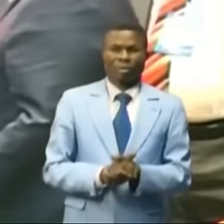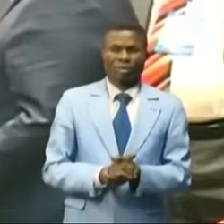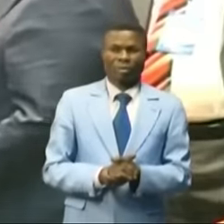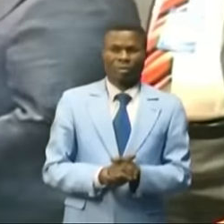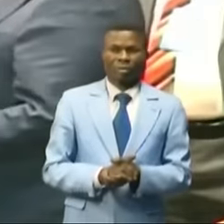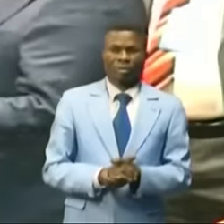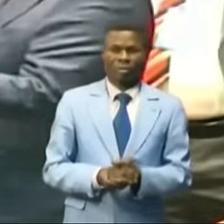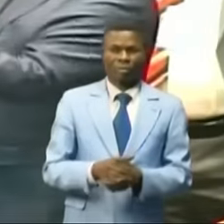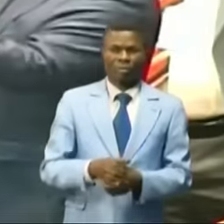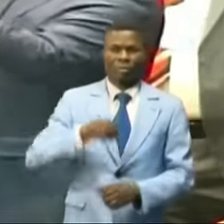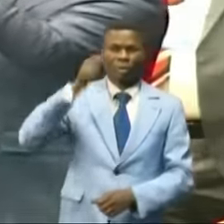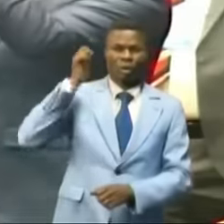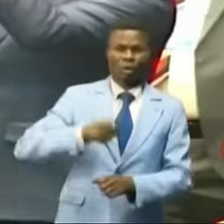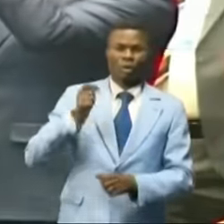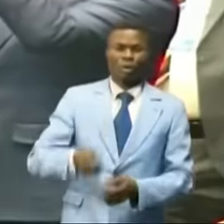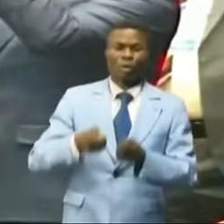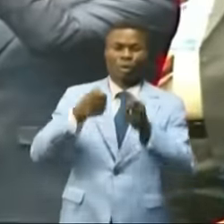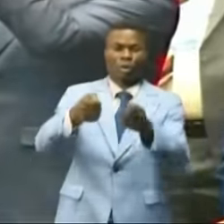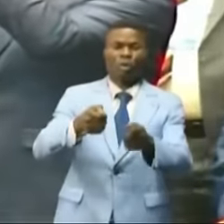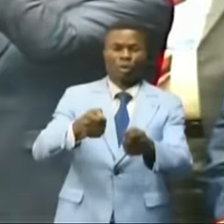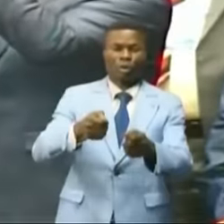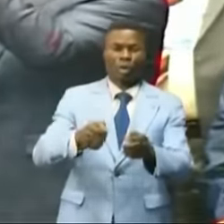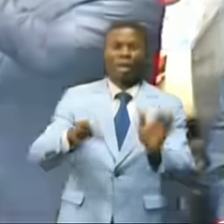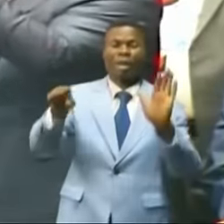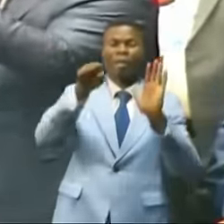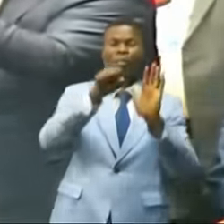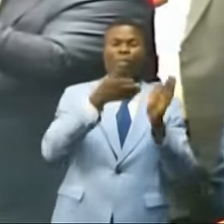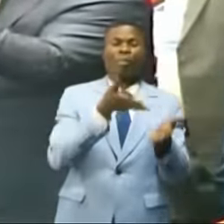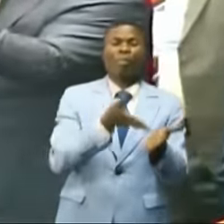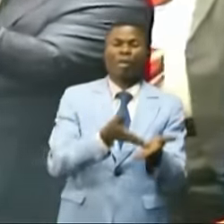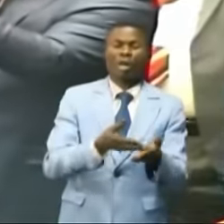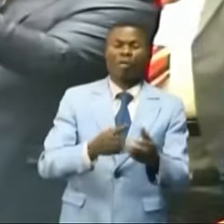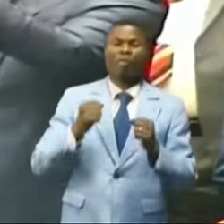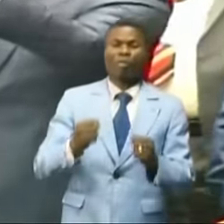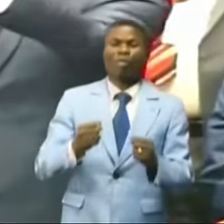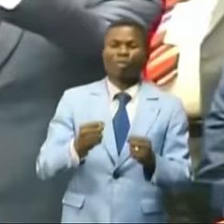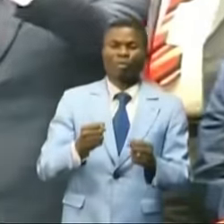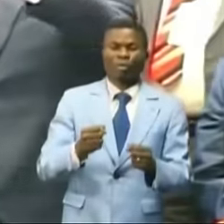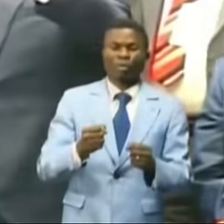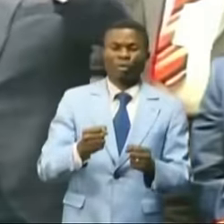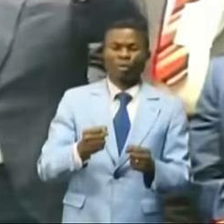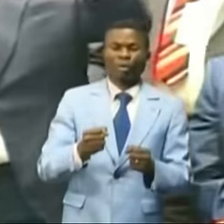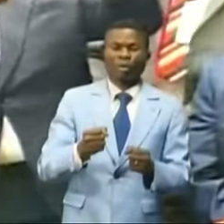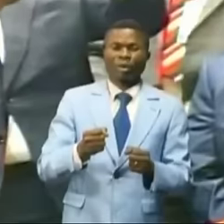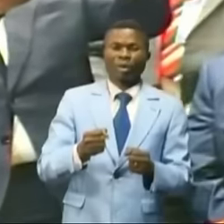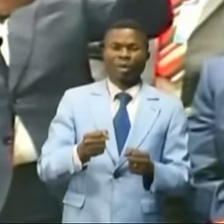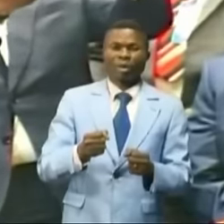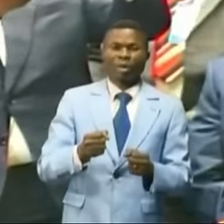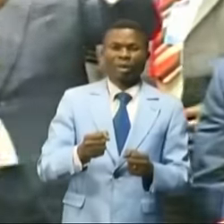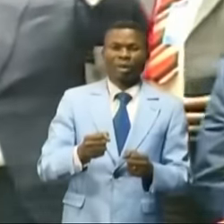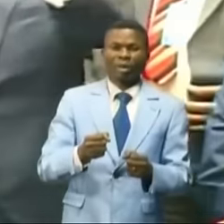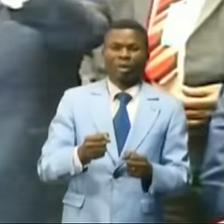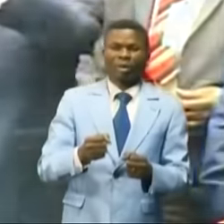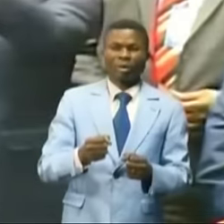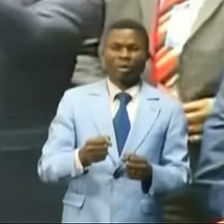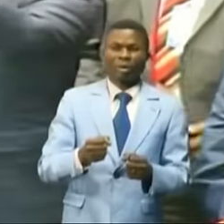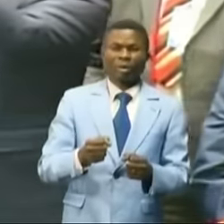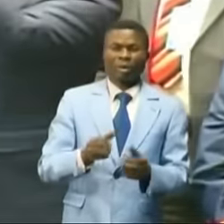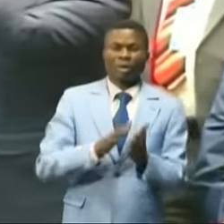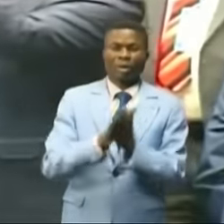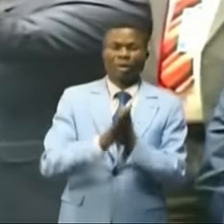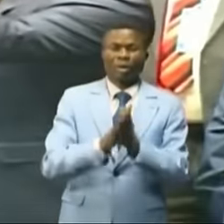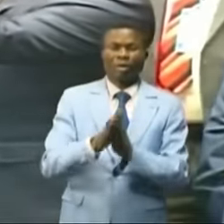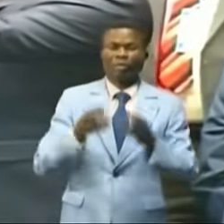j'aimerais ce marteau, symbole du pouvoir législatif. Je vous souhaite